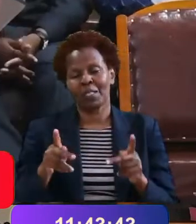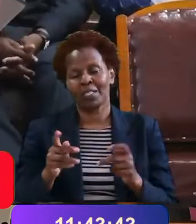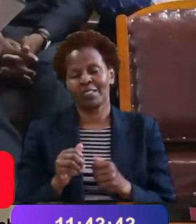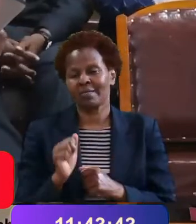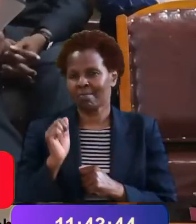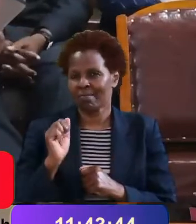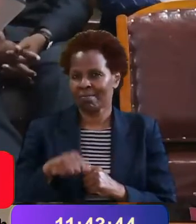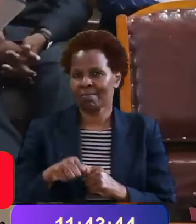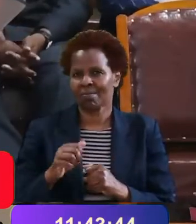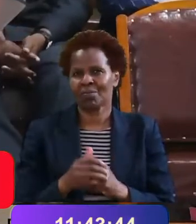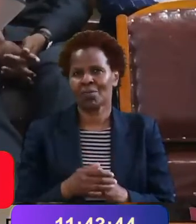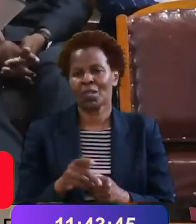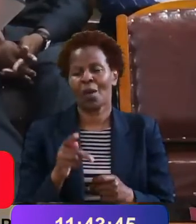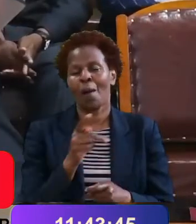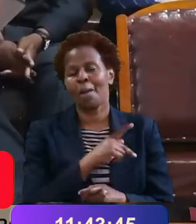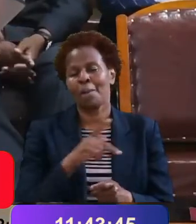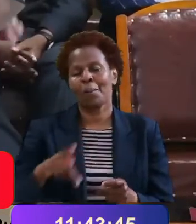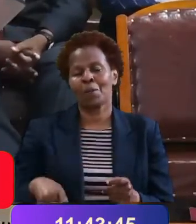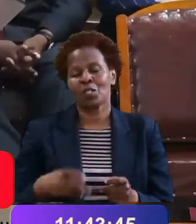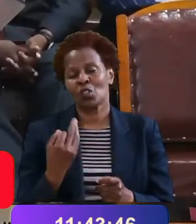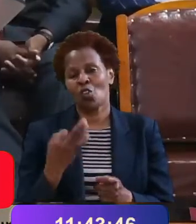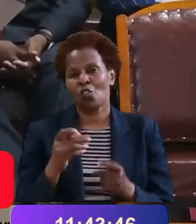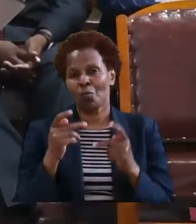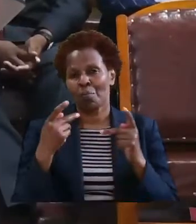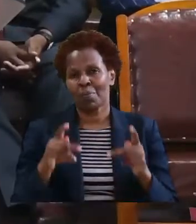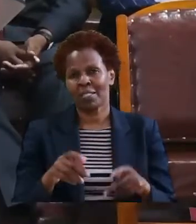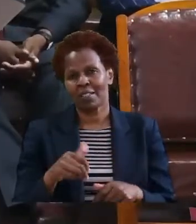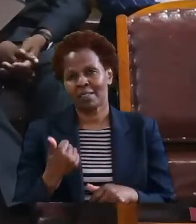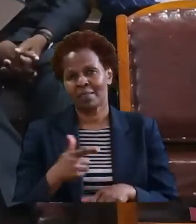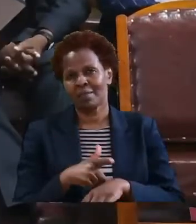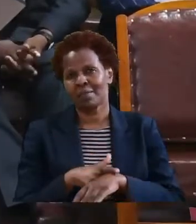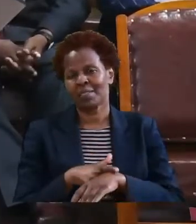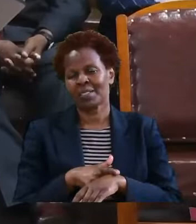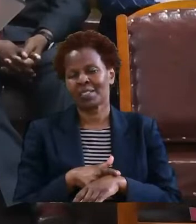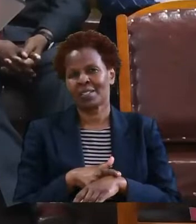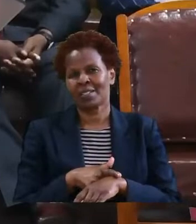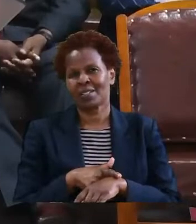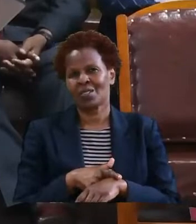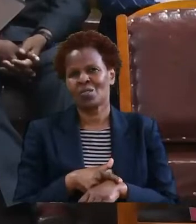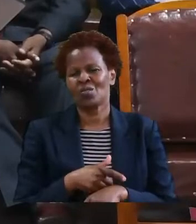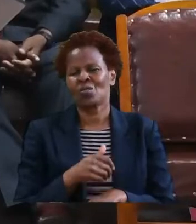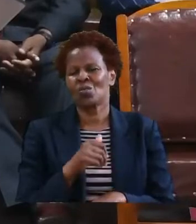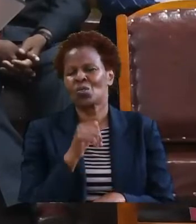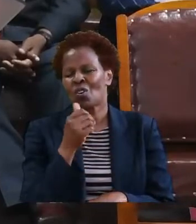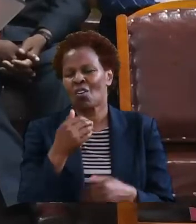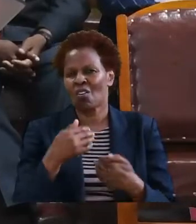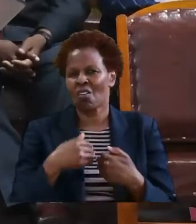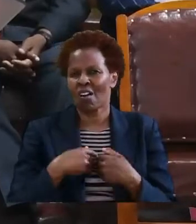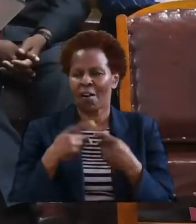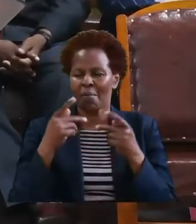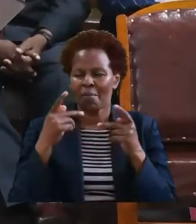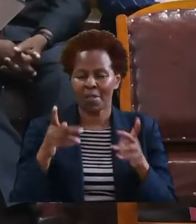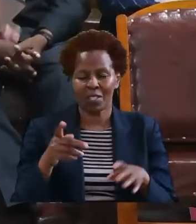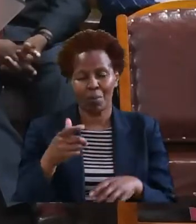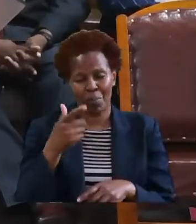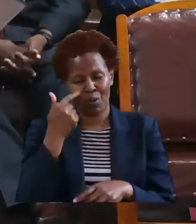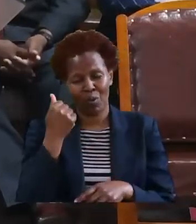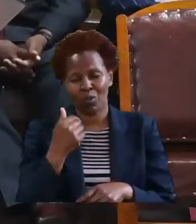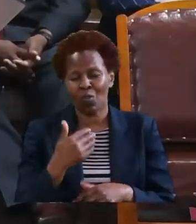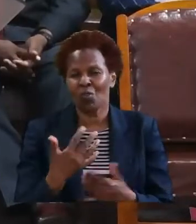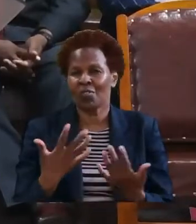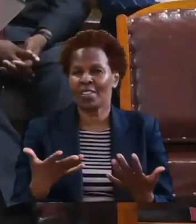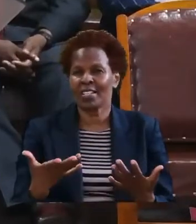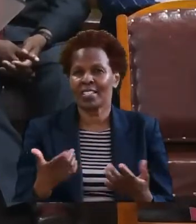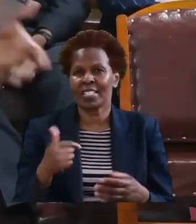Yes, Prince of Peace. Na saa zingine hatuna amani kabisa kwa sababu ya mambo ambayo yanakuja katika